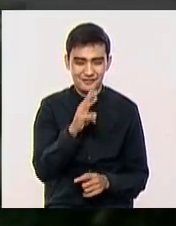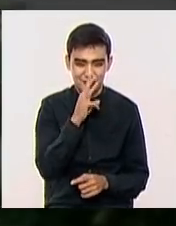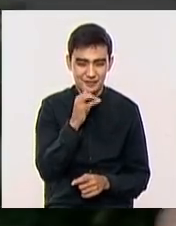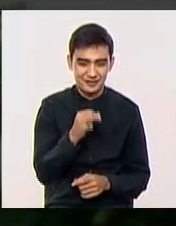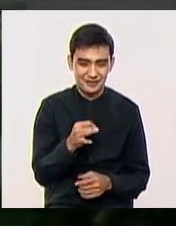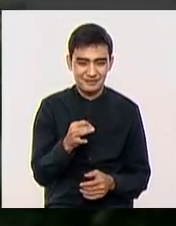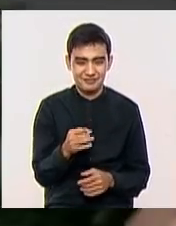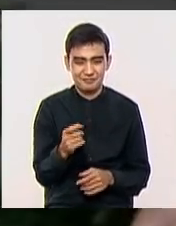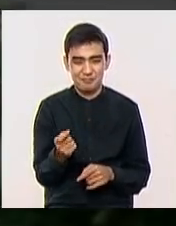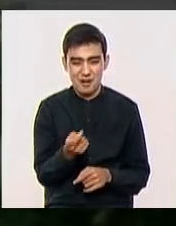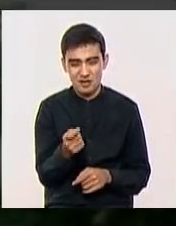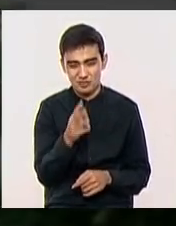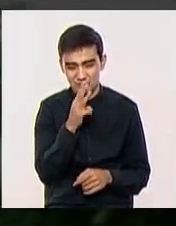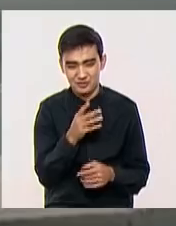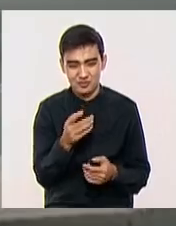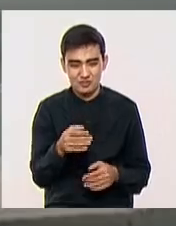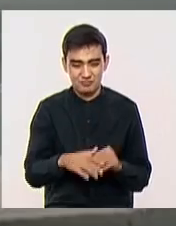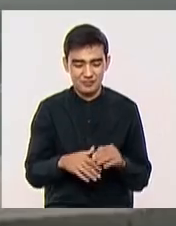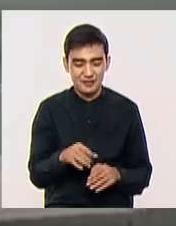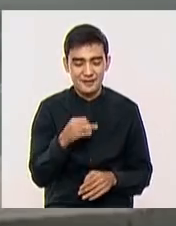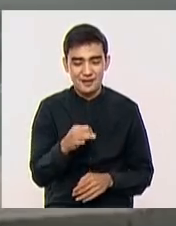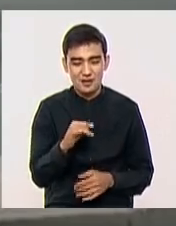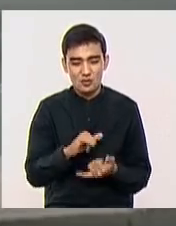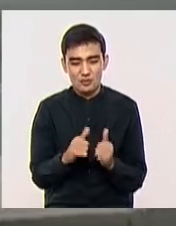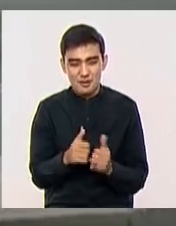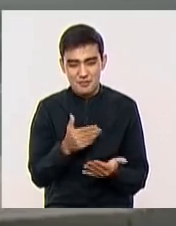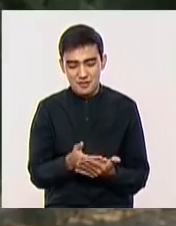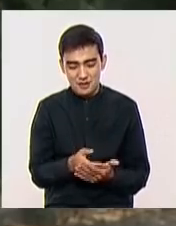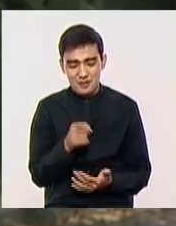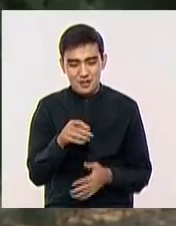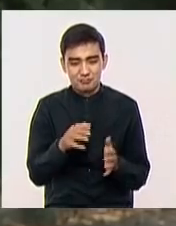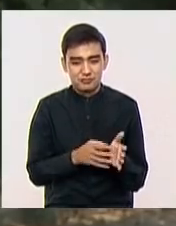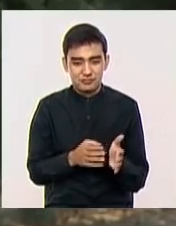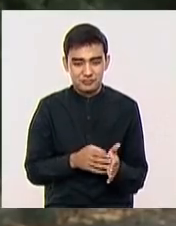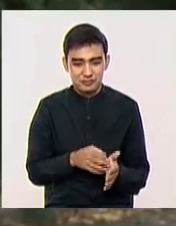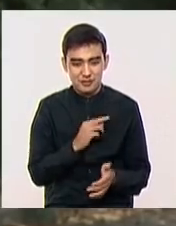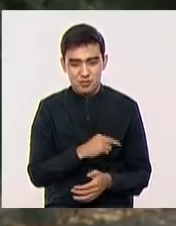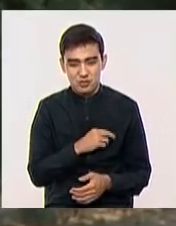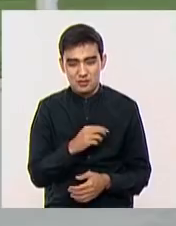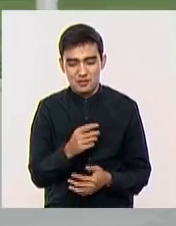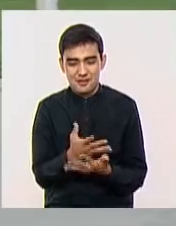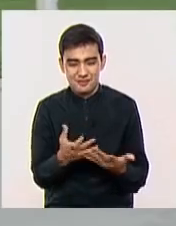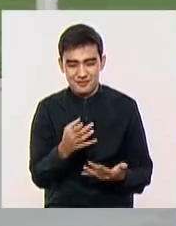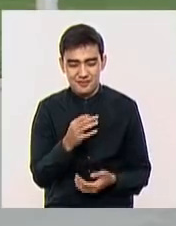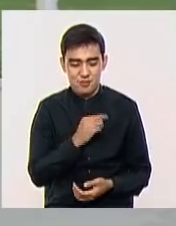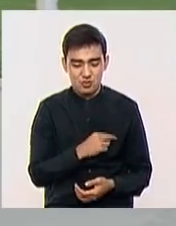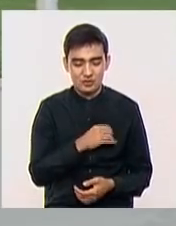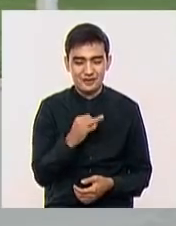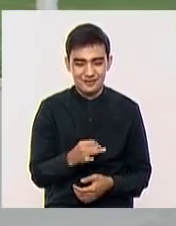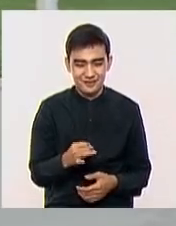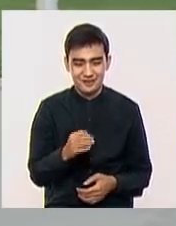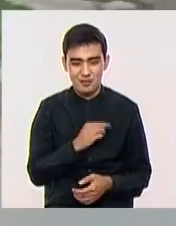и низкооплачиваемых специальностях. Например, в Усть-Каменогорске не хватает разнорабочих. На большее в городе